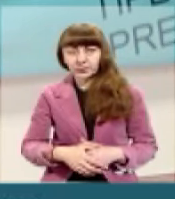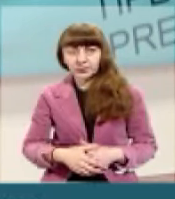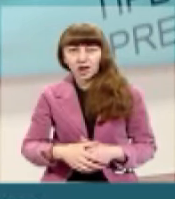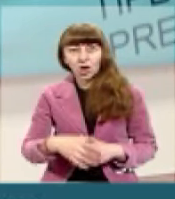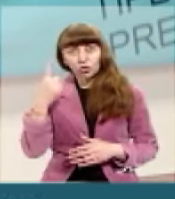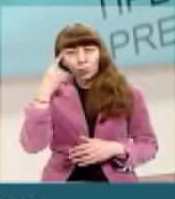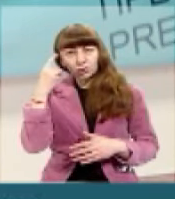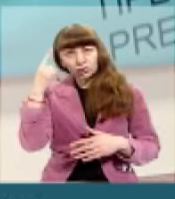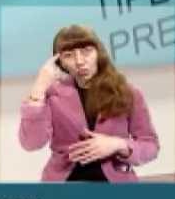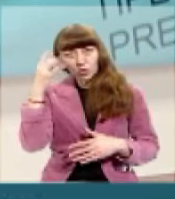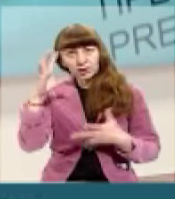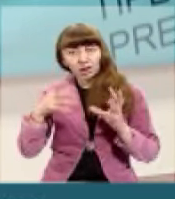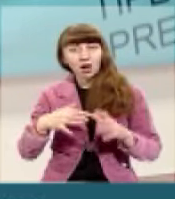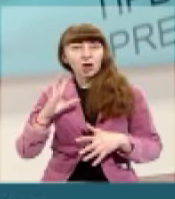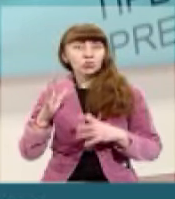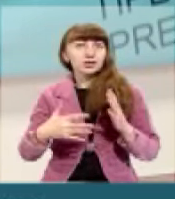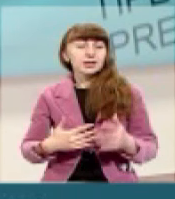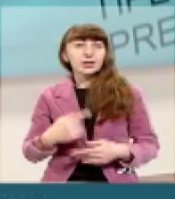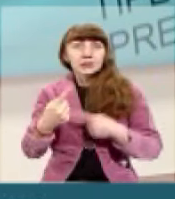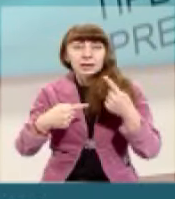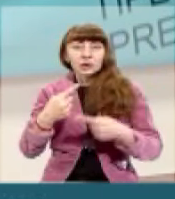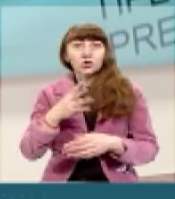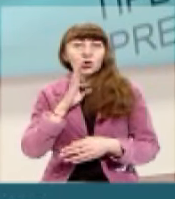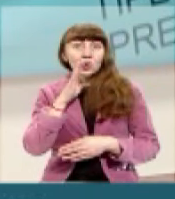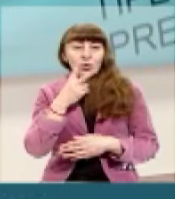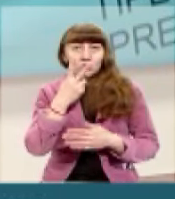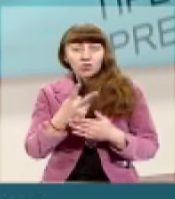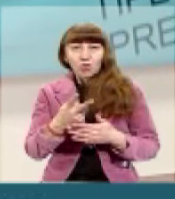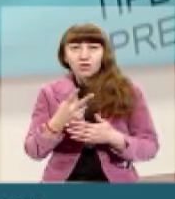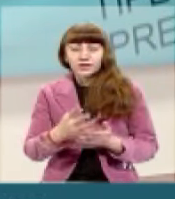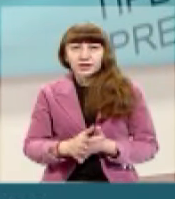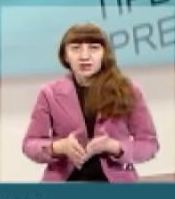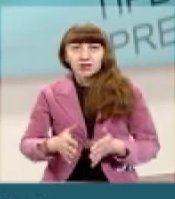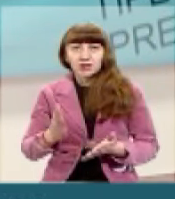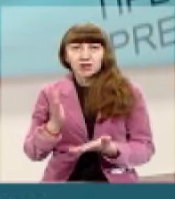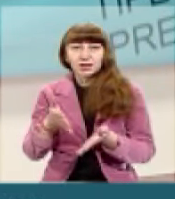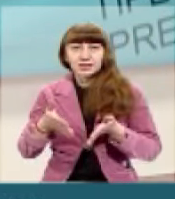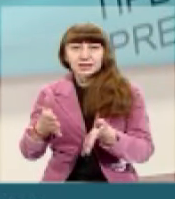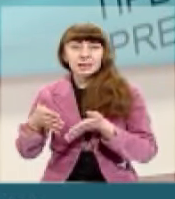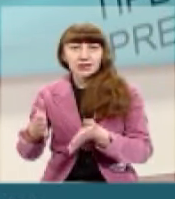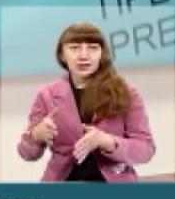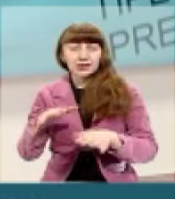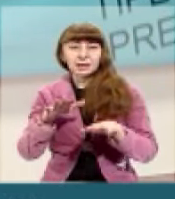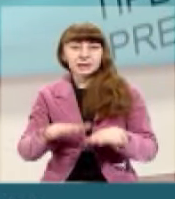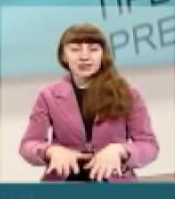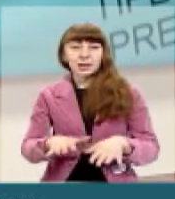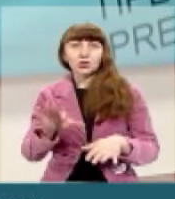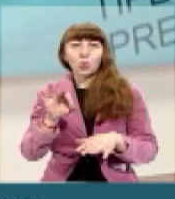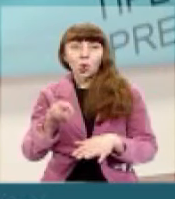четырехфарная машина. На следующее утро он увидел след от К-700, который также занимался поисково-спасательными